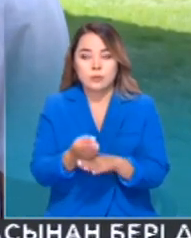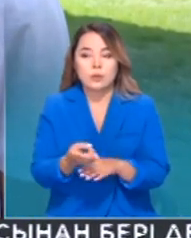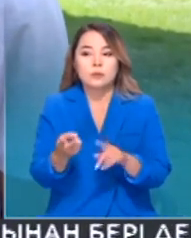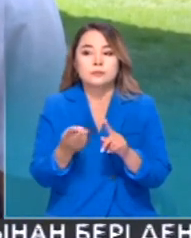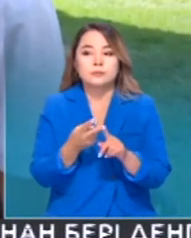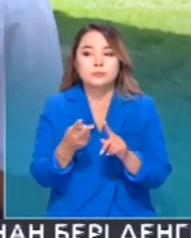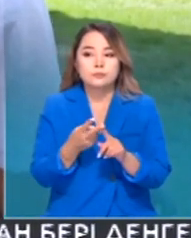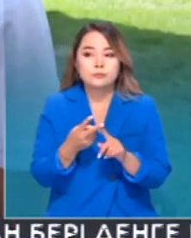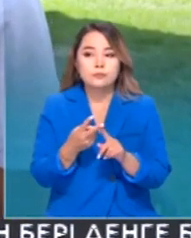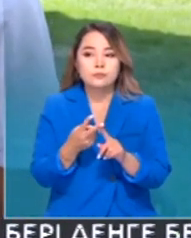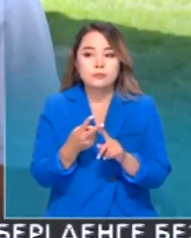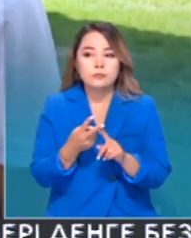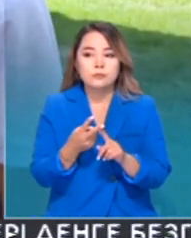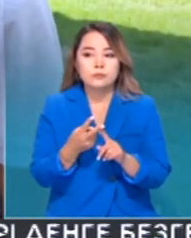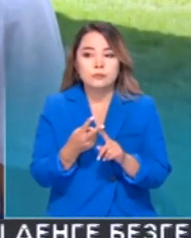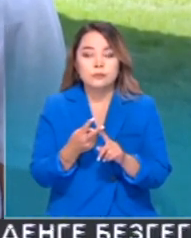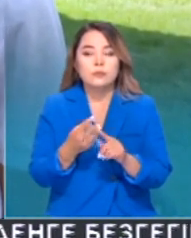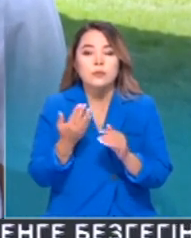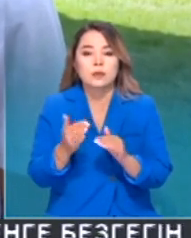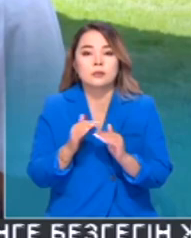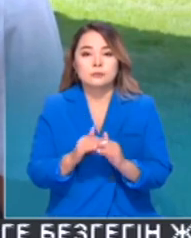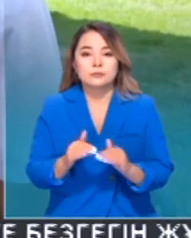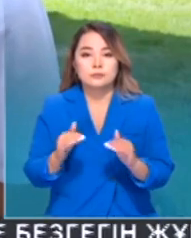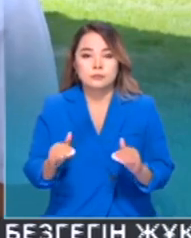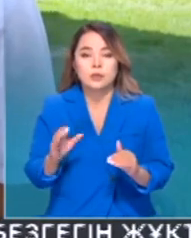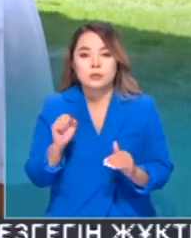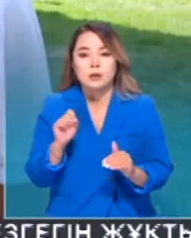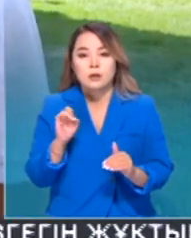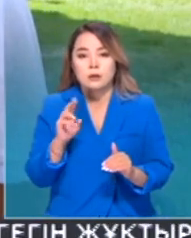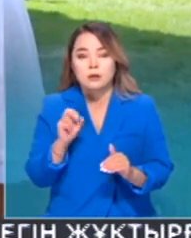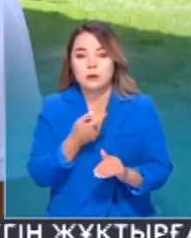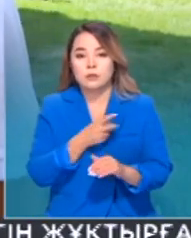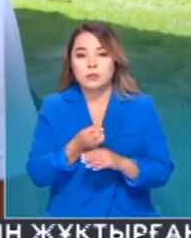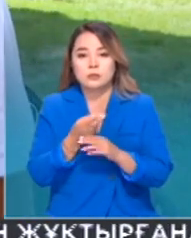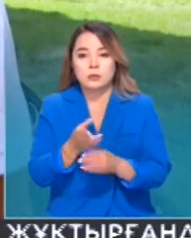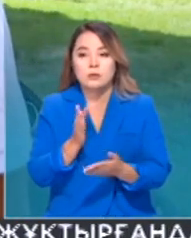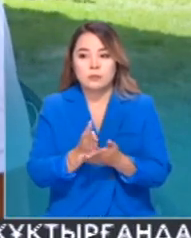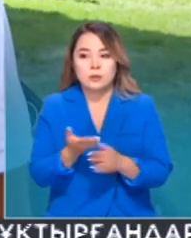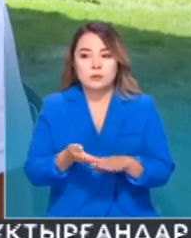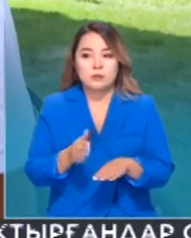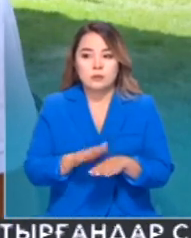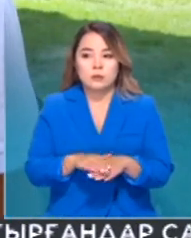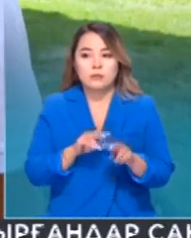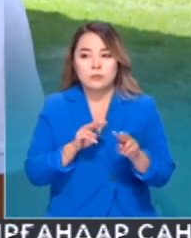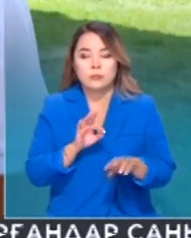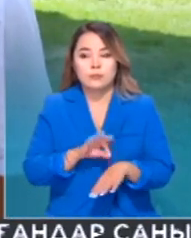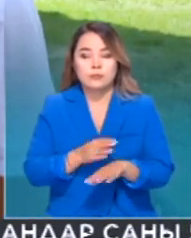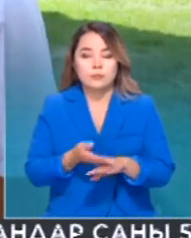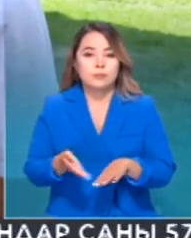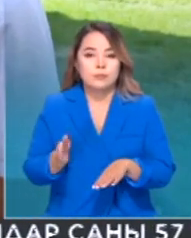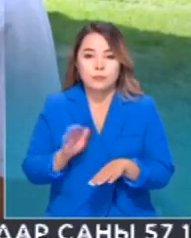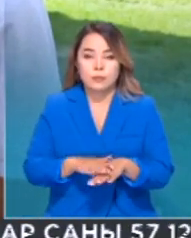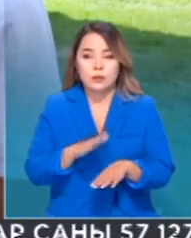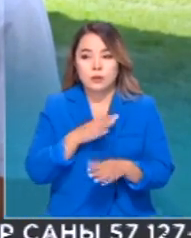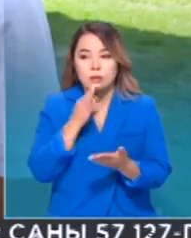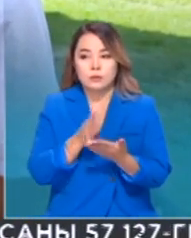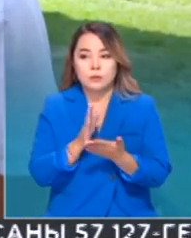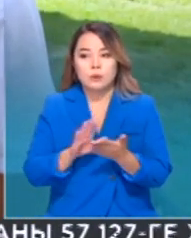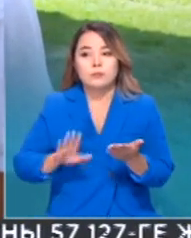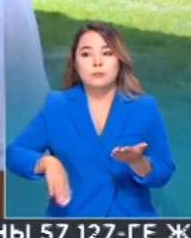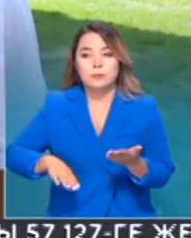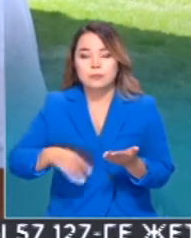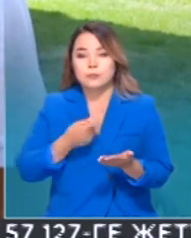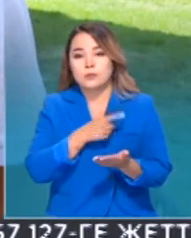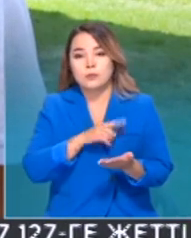екінші детский неде Сарыарқада больницада жатты, реанимацияда. Түнімен ауыр халде деп сөйтті. Одан